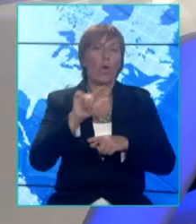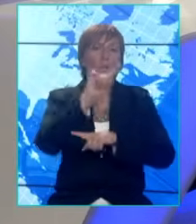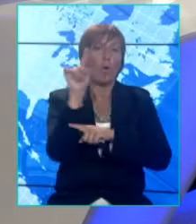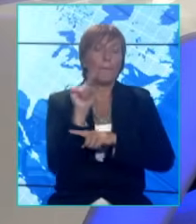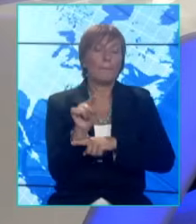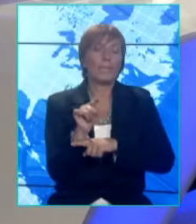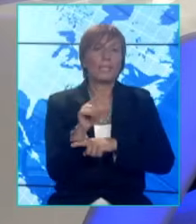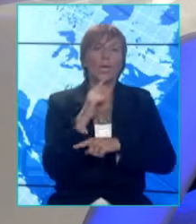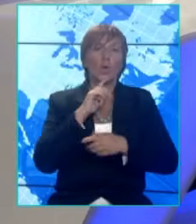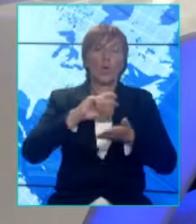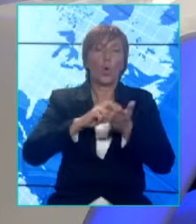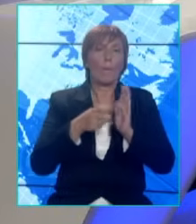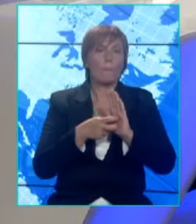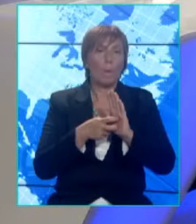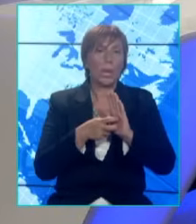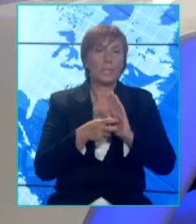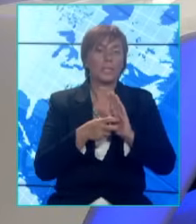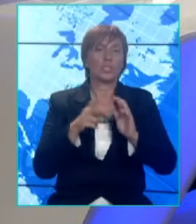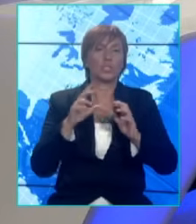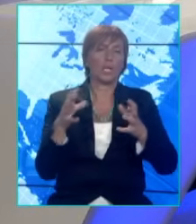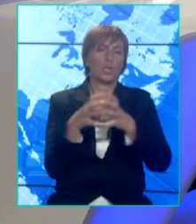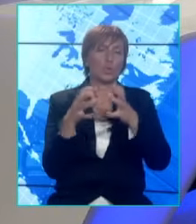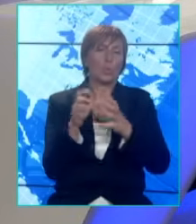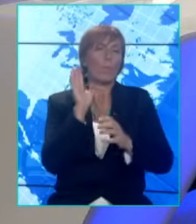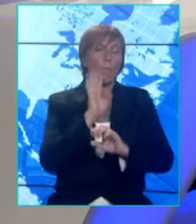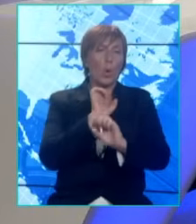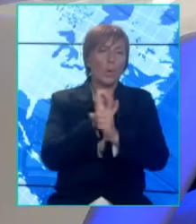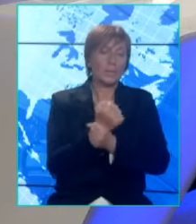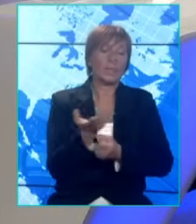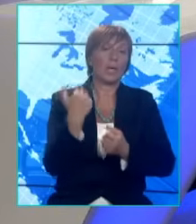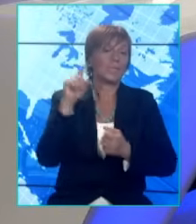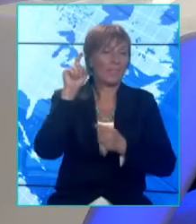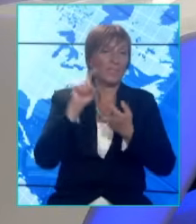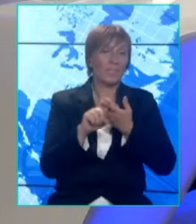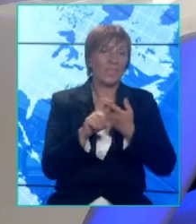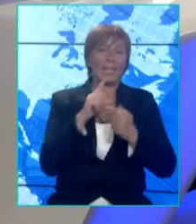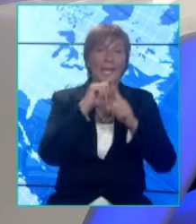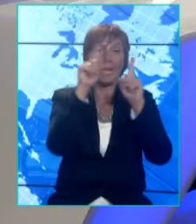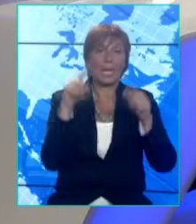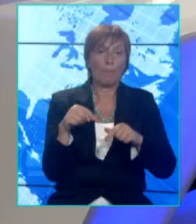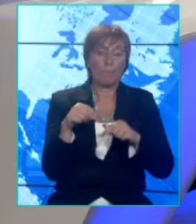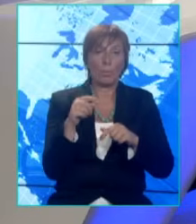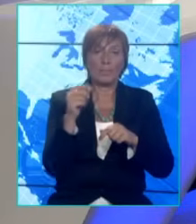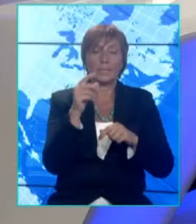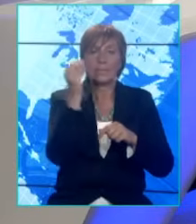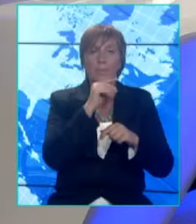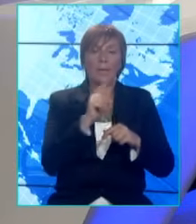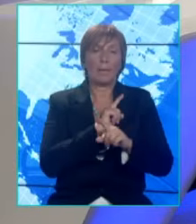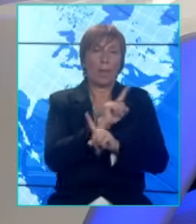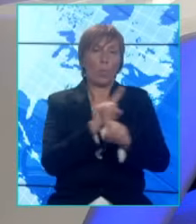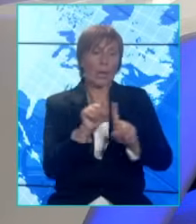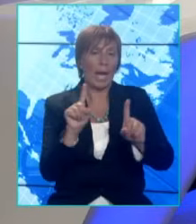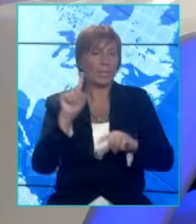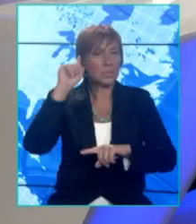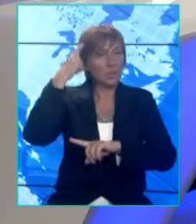o kojoj političke elite u Bosni i Hercegovini, barem one iz Federacije i Republike Srpske, imaju dijametralno suprotne